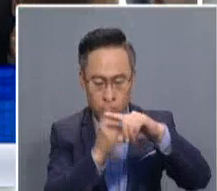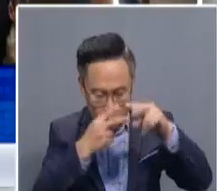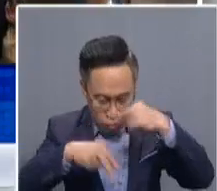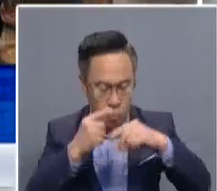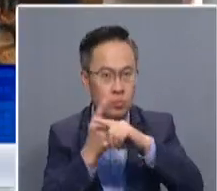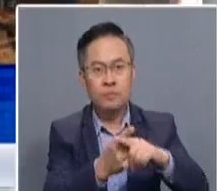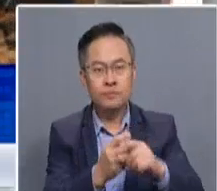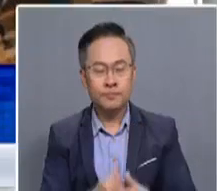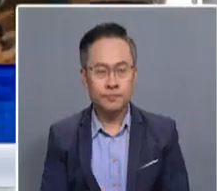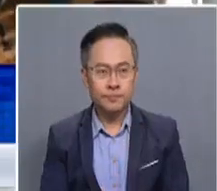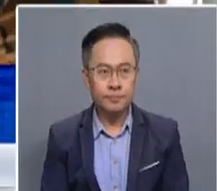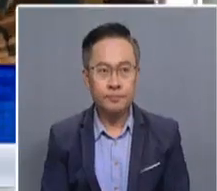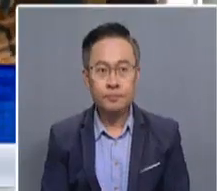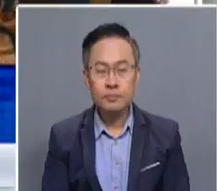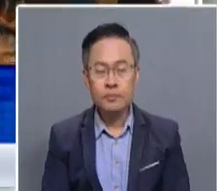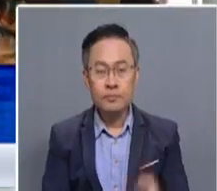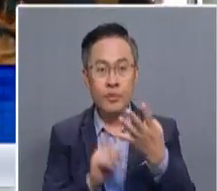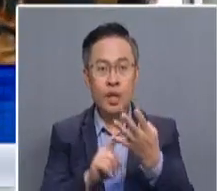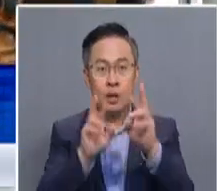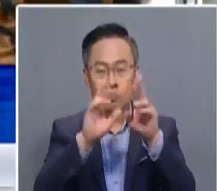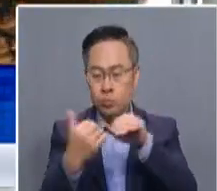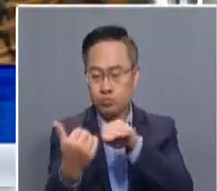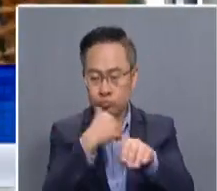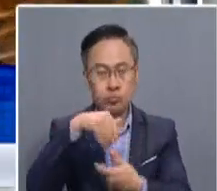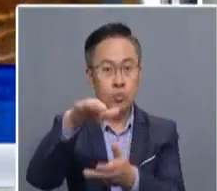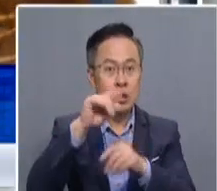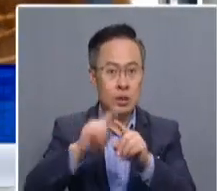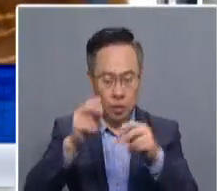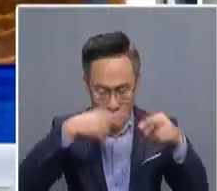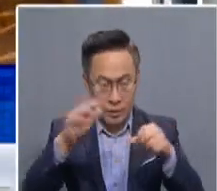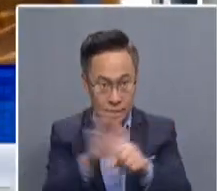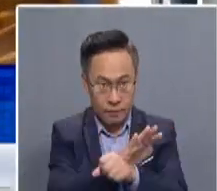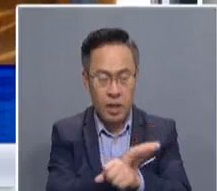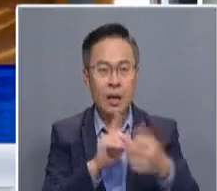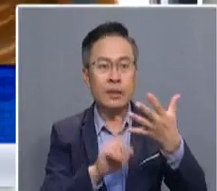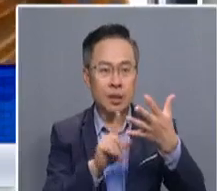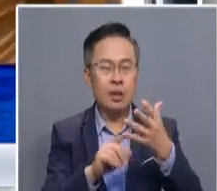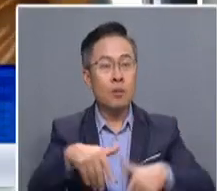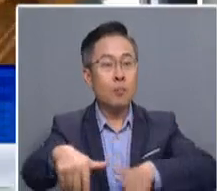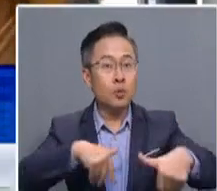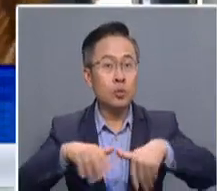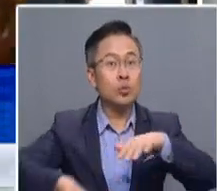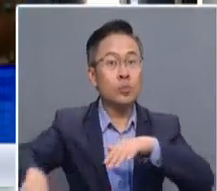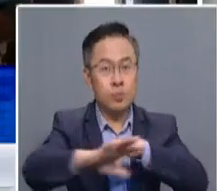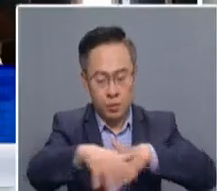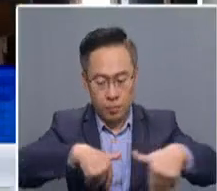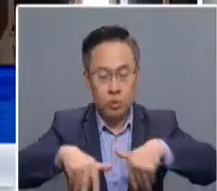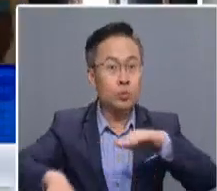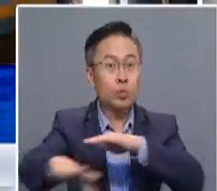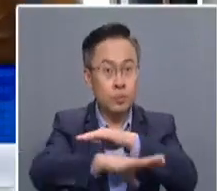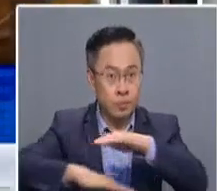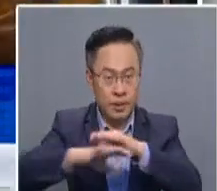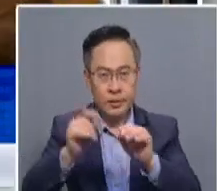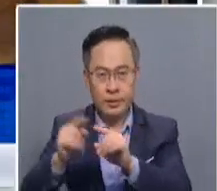บอุปกรณ์โลจิสติกเนี่ยให้เข้มงวดมากยิ่งขึ้นแล้วก็สุดท้ายครับมาตรการสำหรับประชาชนทั่วไปนะครับอันนี้สำคัญมากเราพบว่า